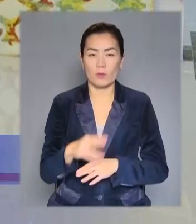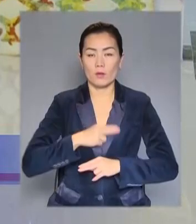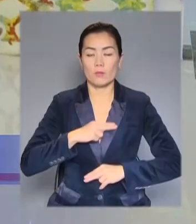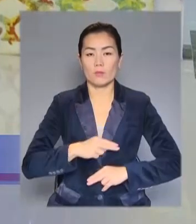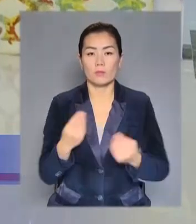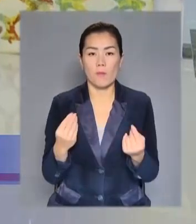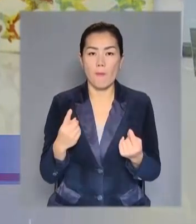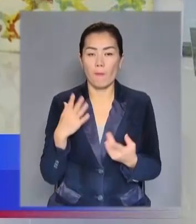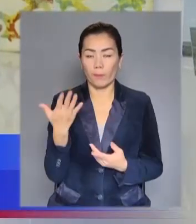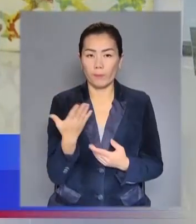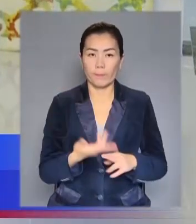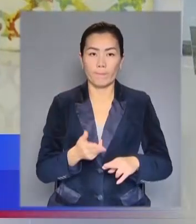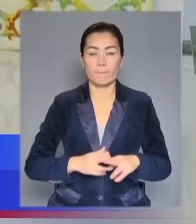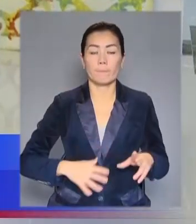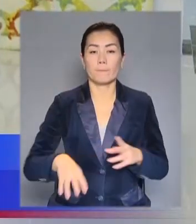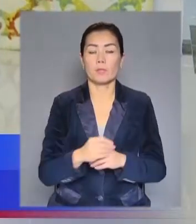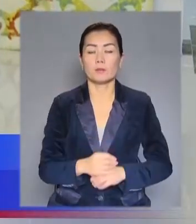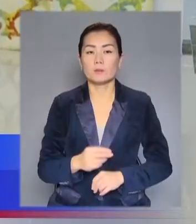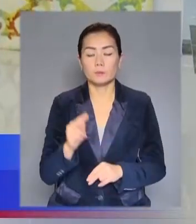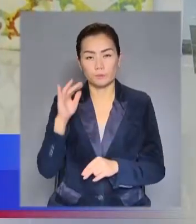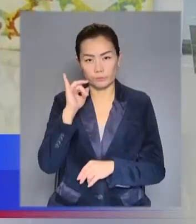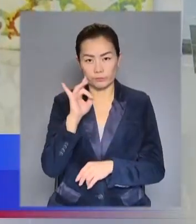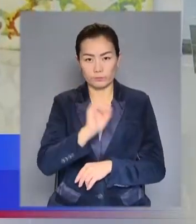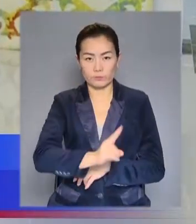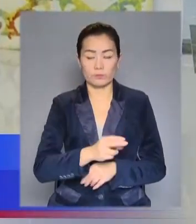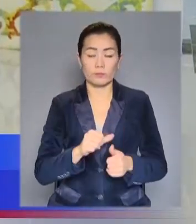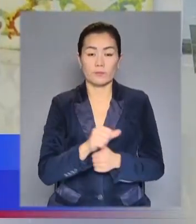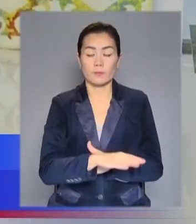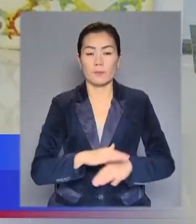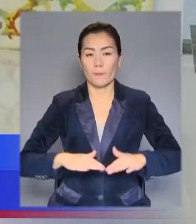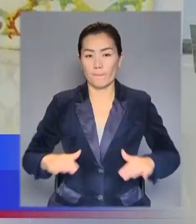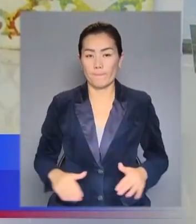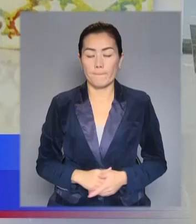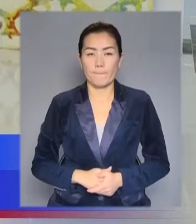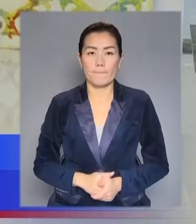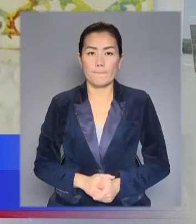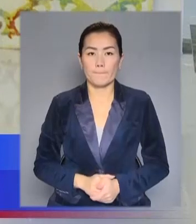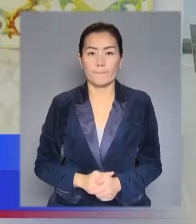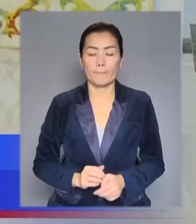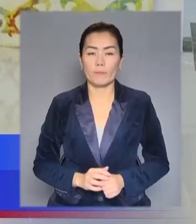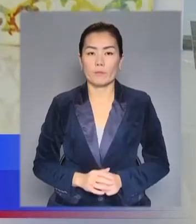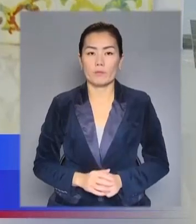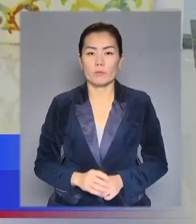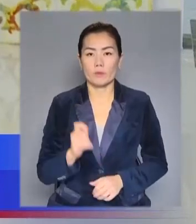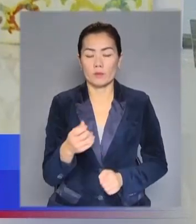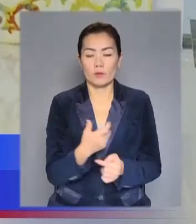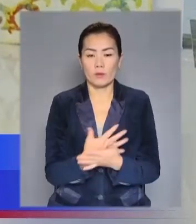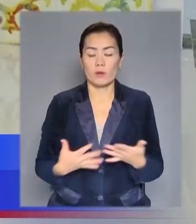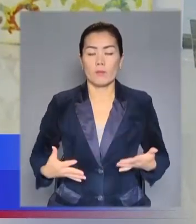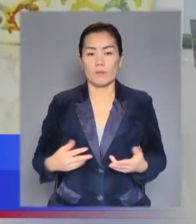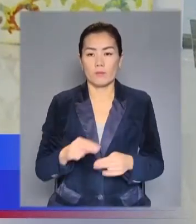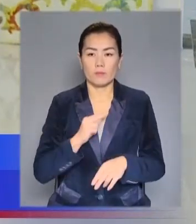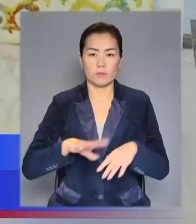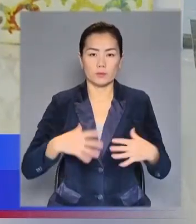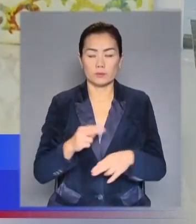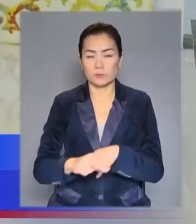еңбегі ұшан теңіз. Себебі олар сабақтан тыс мезгілде оқушыларды белгілі бір түрлі кәсіпке баулайды